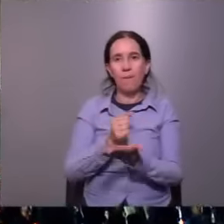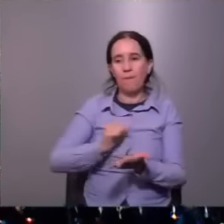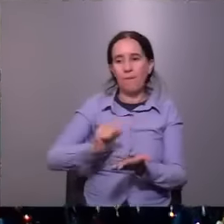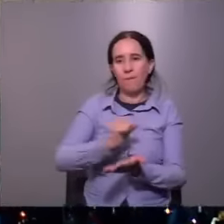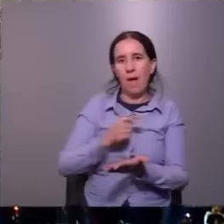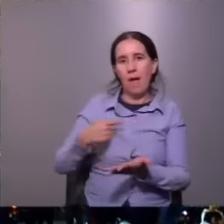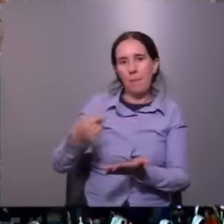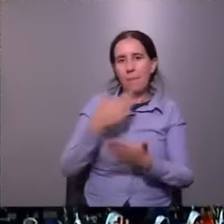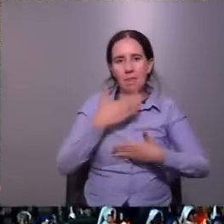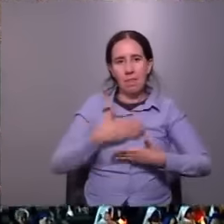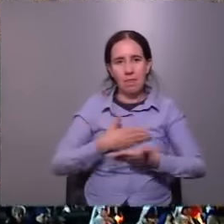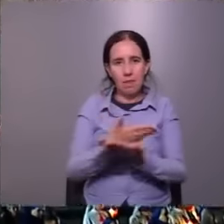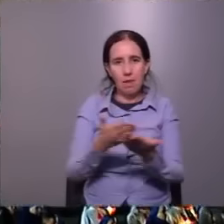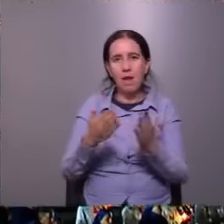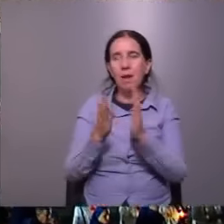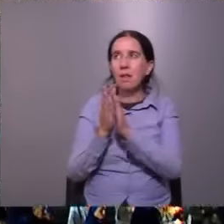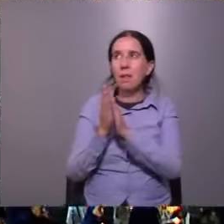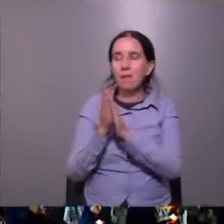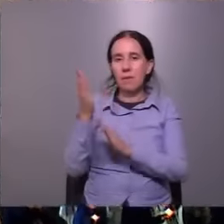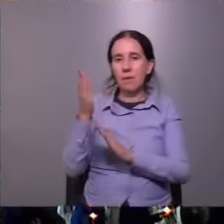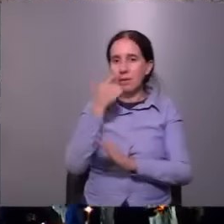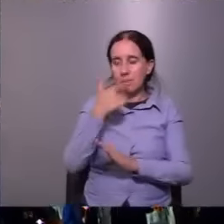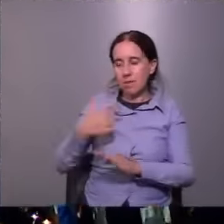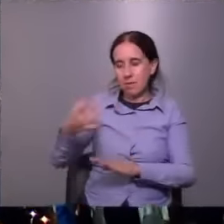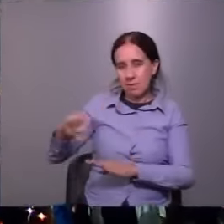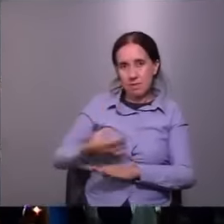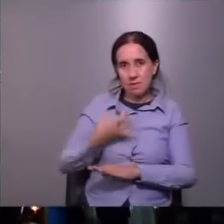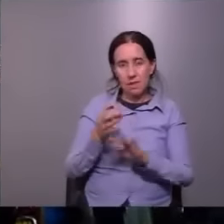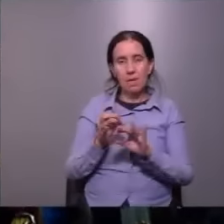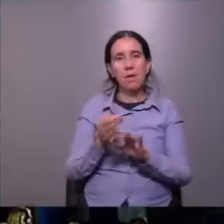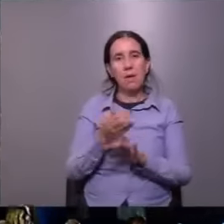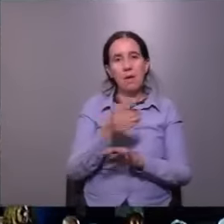volontà, come in cielo così in terra.